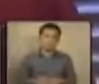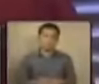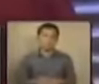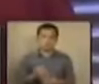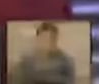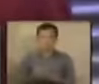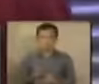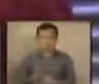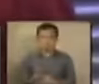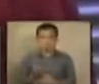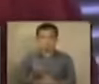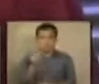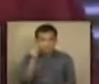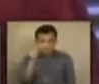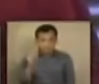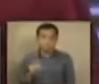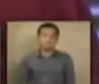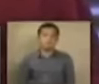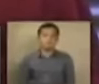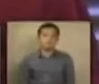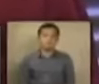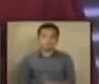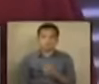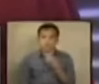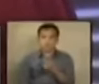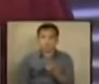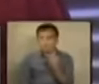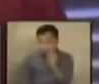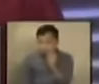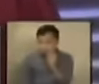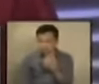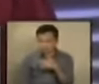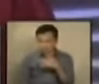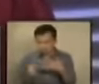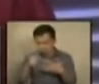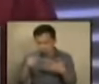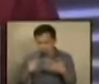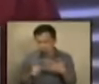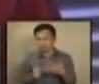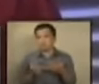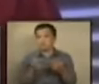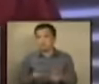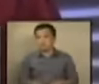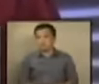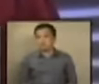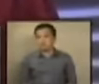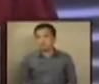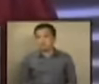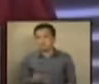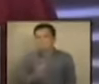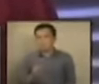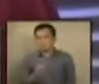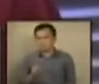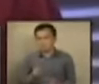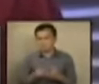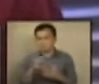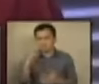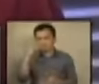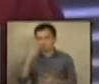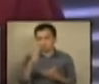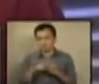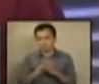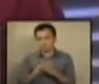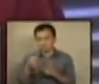umaga po sa inyo, ma'am. So, nabanggit niyo na po sa amin kanina lahat-lahat yung mga nangyari. Ano ang pinag-uumpisan ng